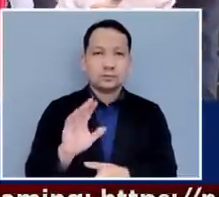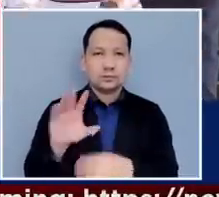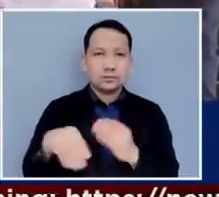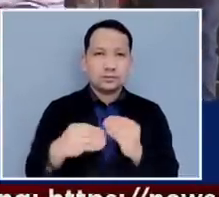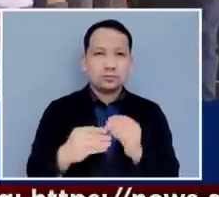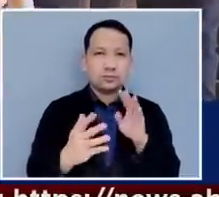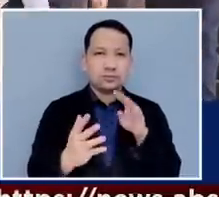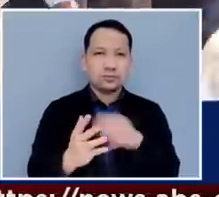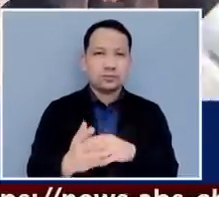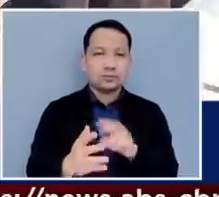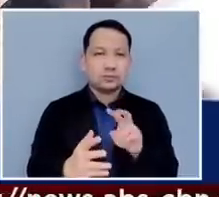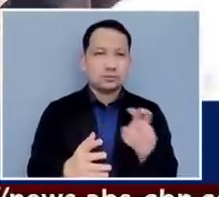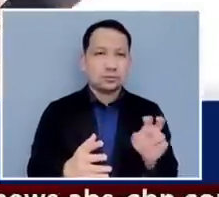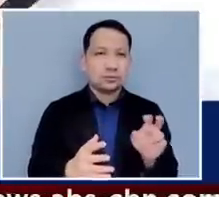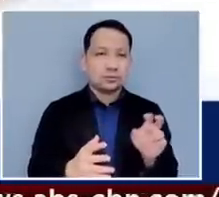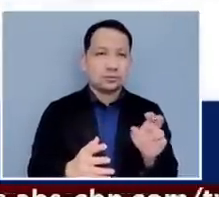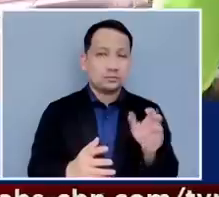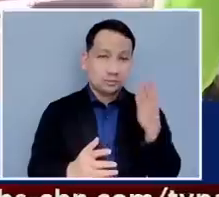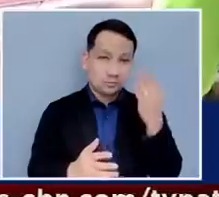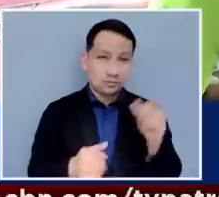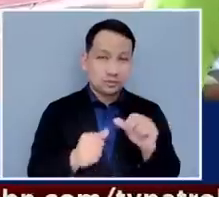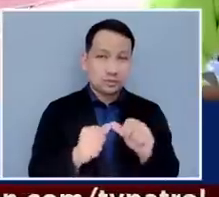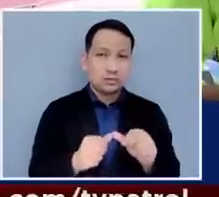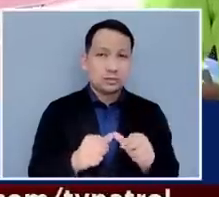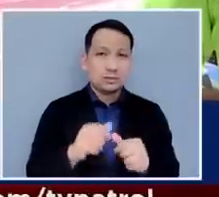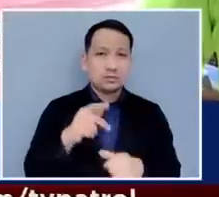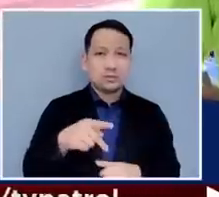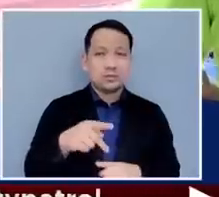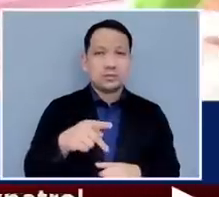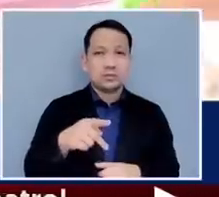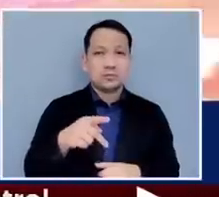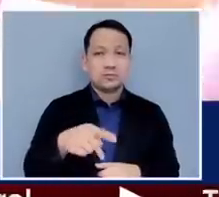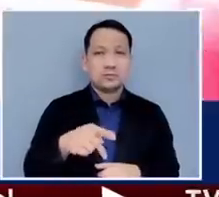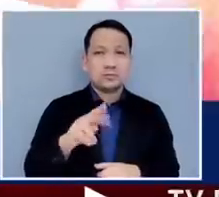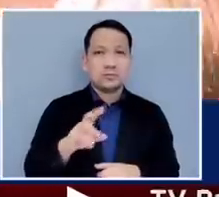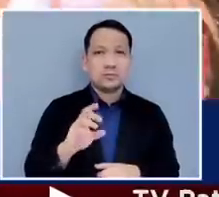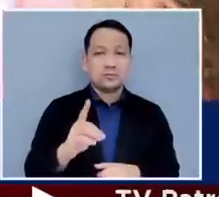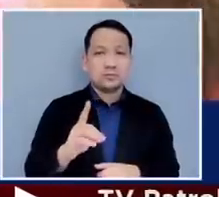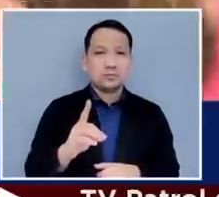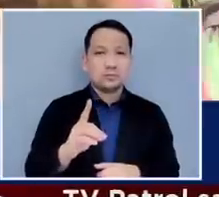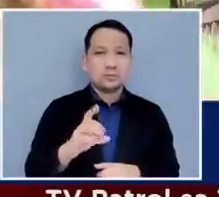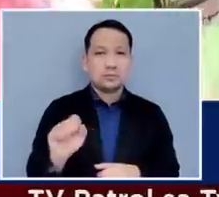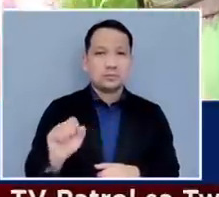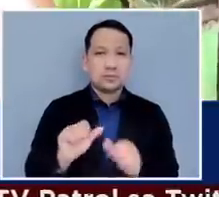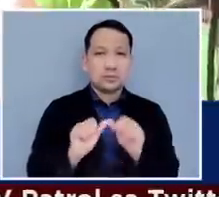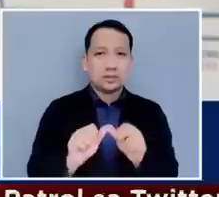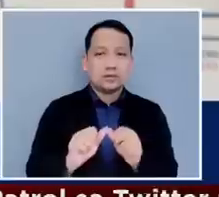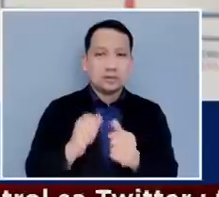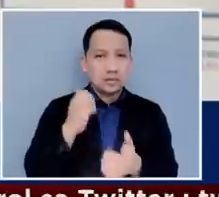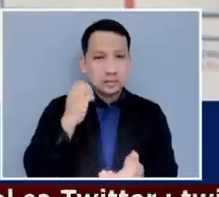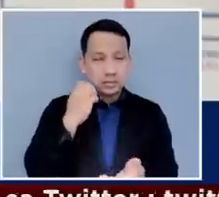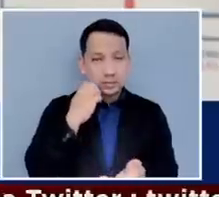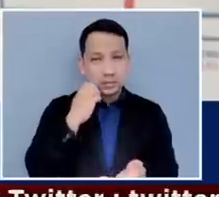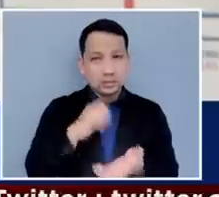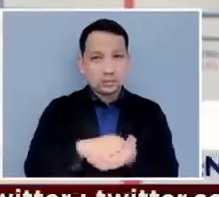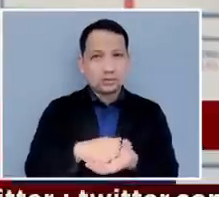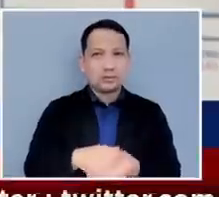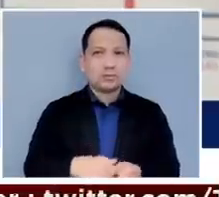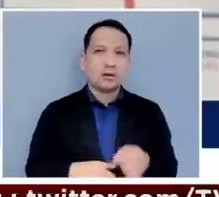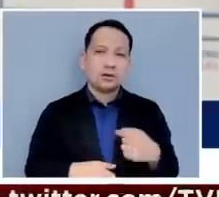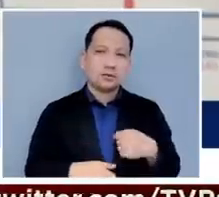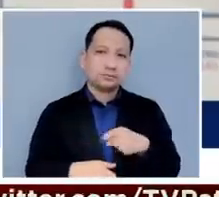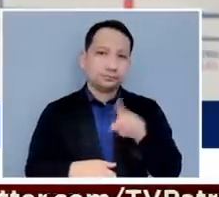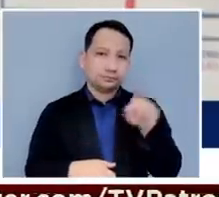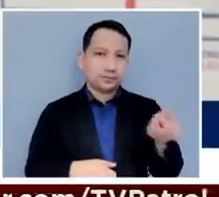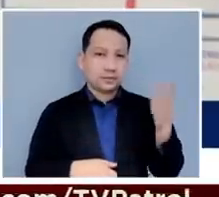4,200 pesos para sa TDC at PDC, hindi na siya nag-atubiling mag-enroll. Nagtanong rin kasi ako sa dati